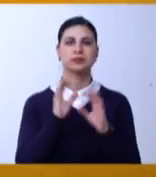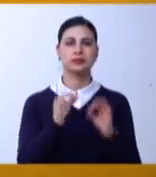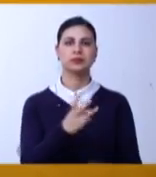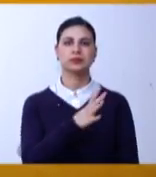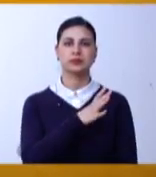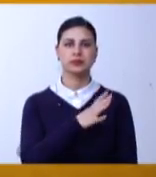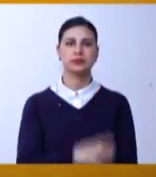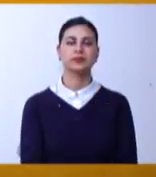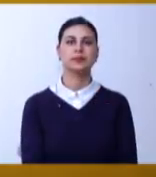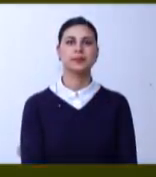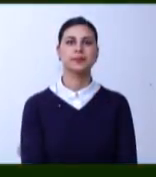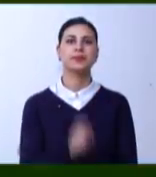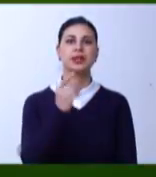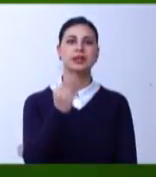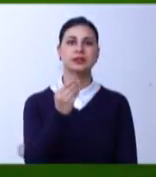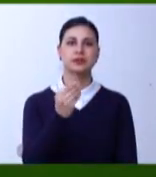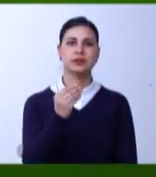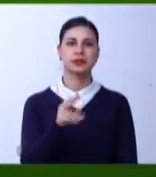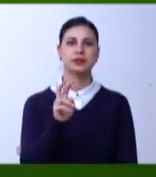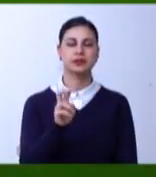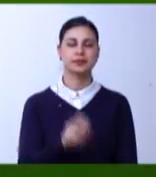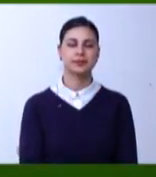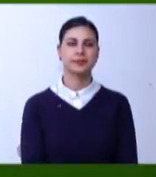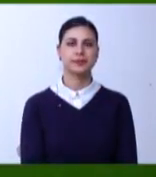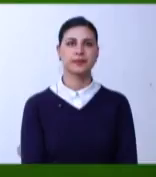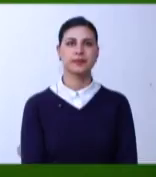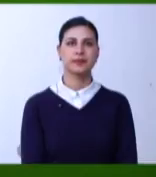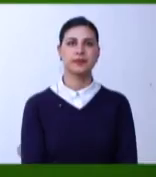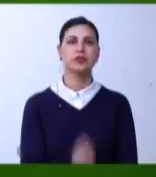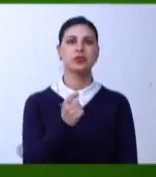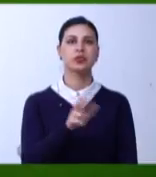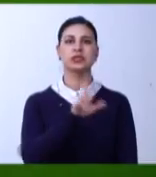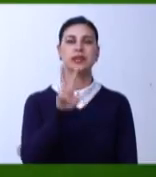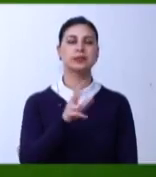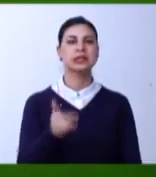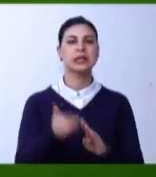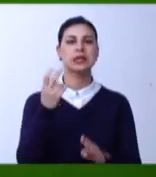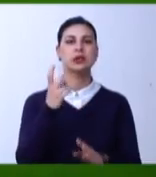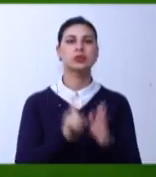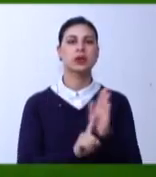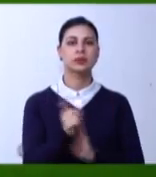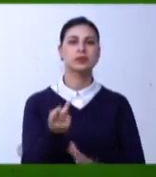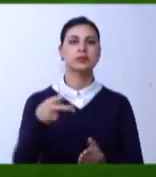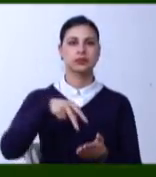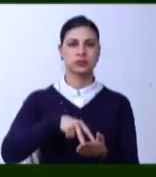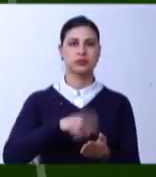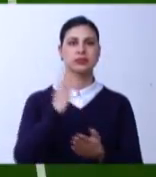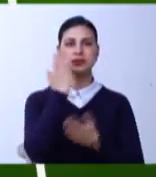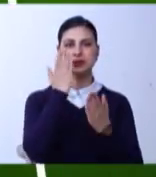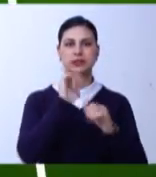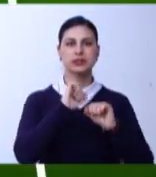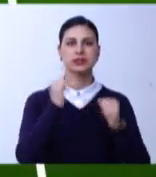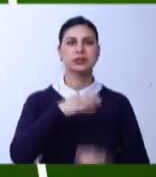პროდუქტებით, ბოსტნეული და ხილის წვენი. გაიღვიძეთ სტარტამდე სულ ცოტა 3 საათით ადრე და ცივი წყლით დაიბანეთ ხელბირი.